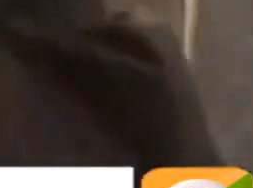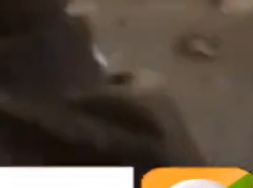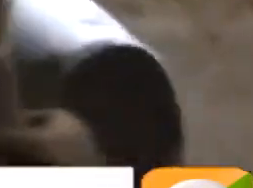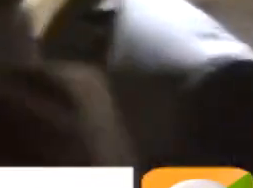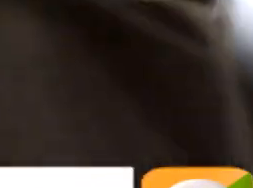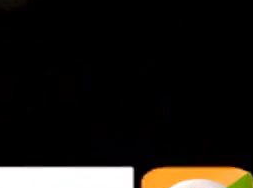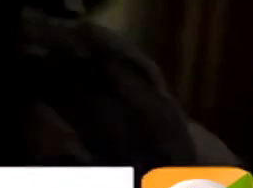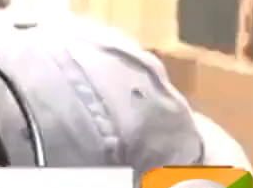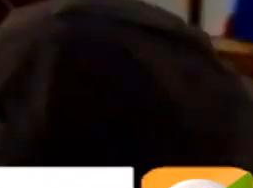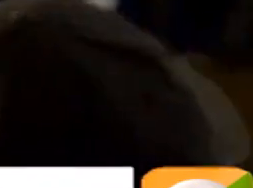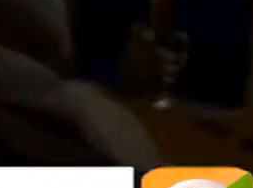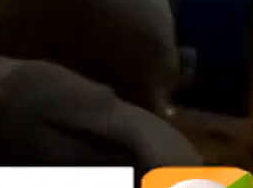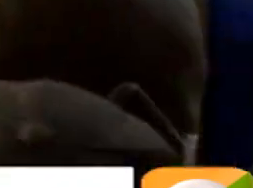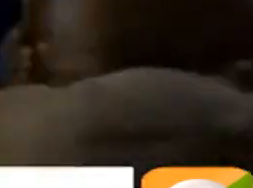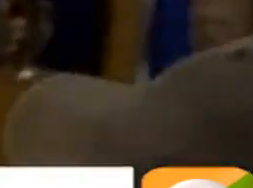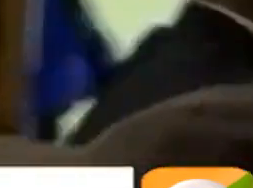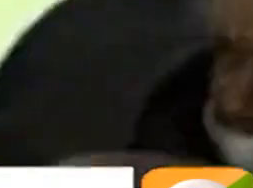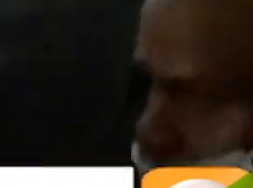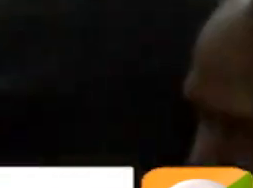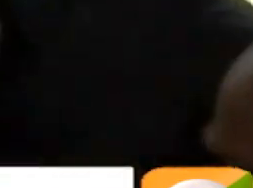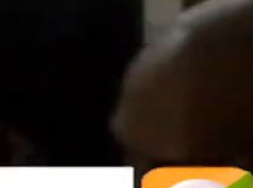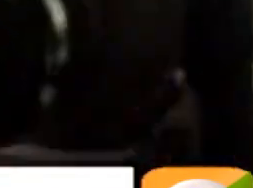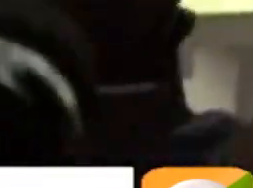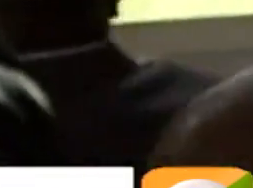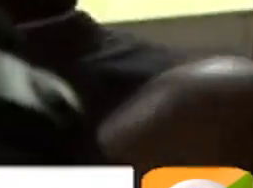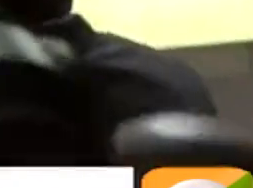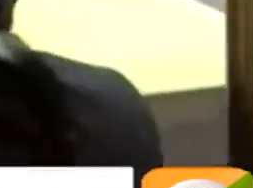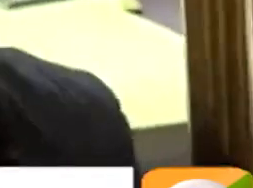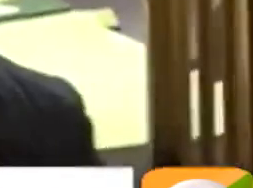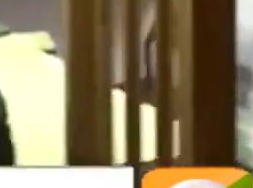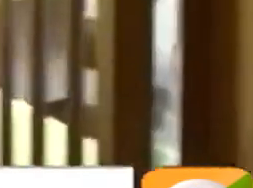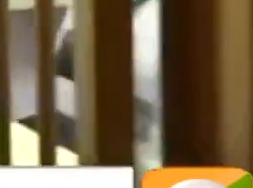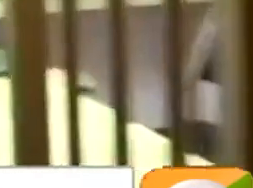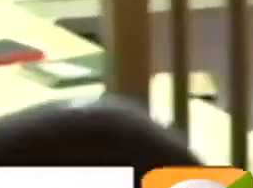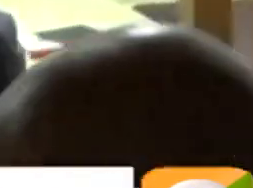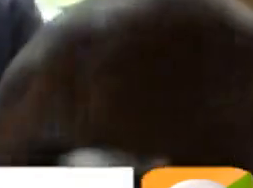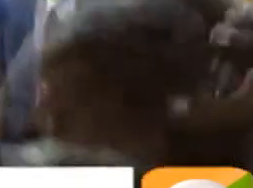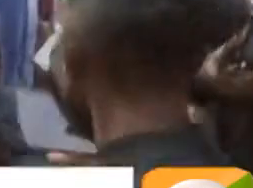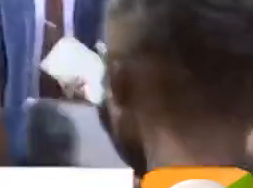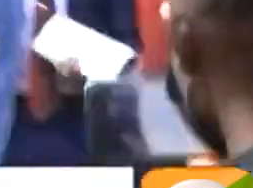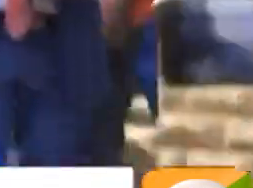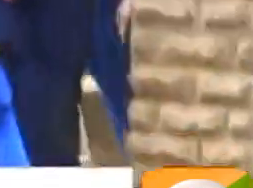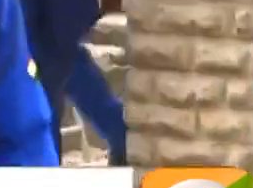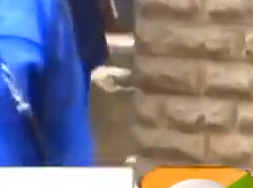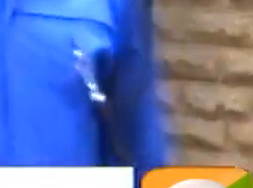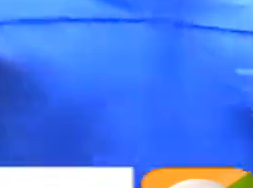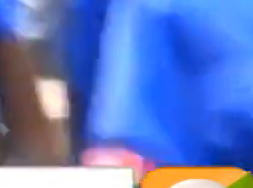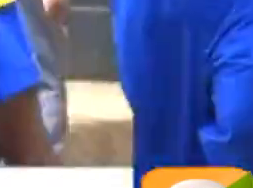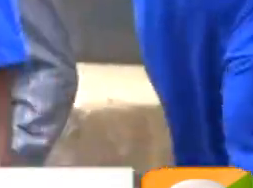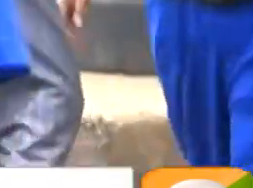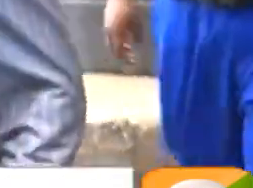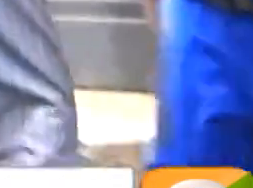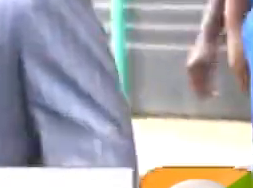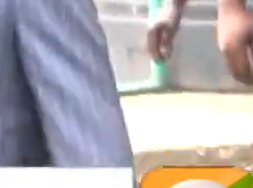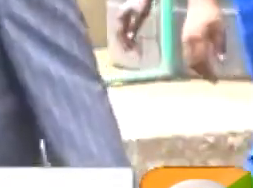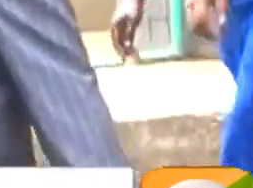Saa 3 kasorobo alipelekwa katika eneo la kuwekwa rumande kwa muda kabla ya kuingizwa kizimbani. Aliingizwa katika kizimba